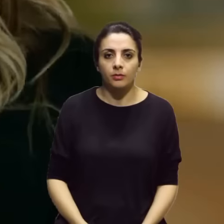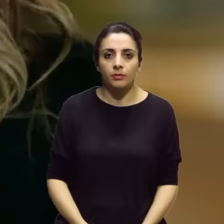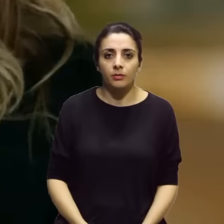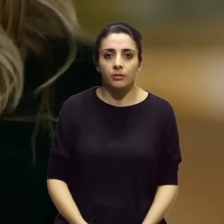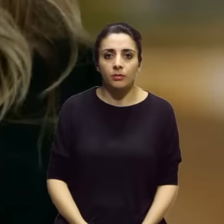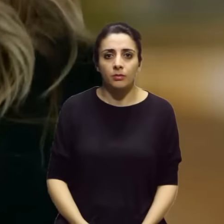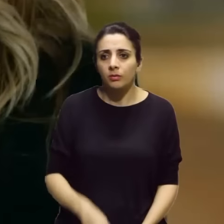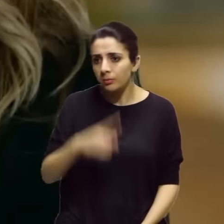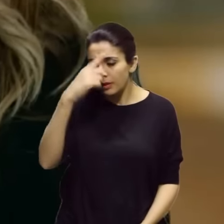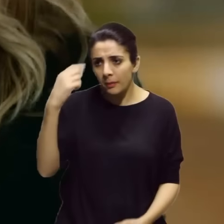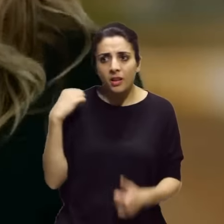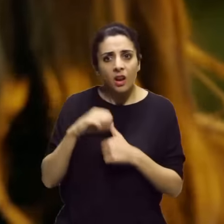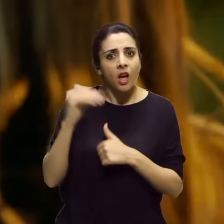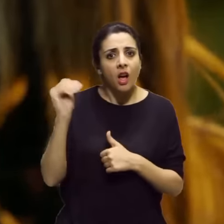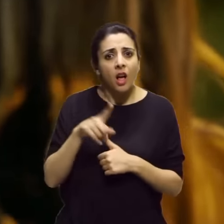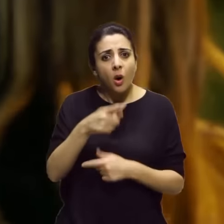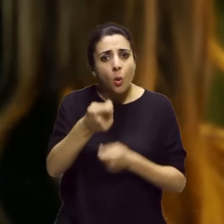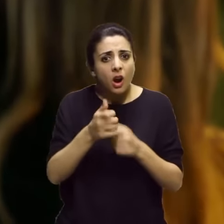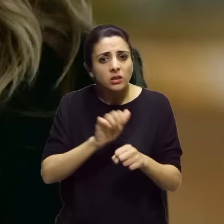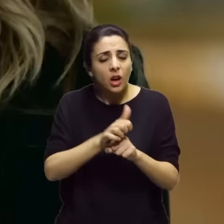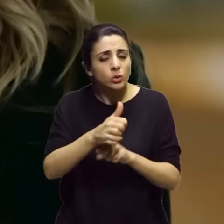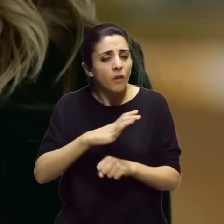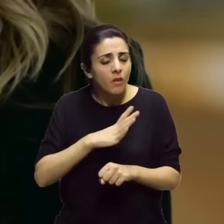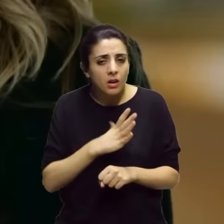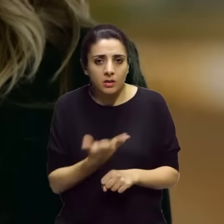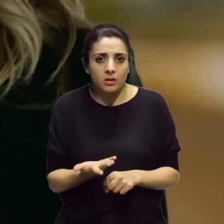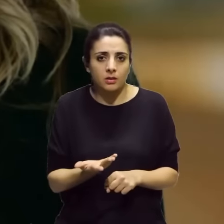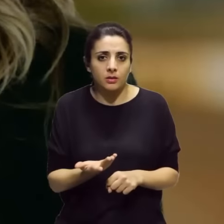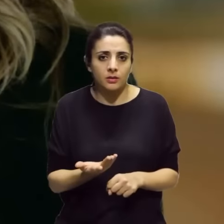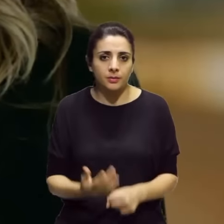Ya yine gelebilirler. Ya seninle uğraşabilirler.